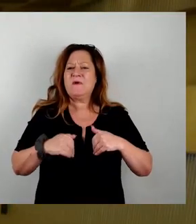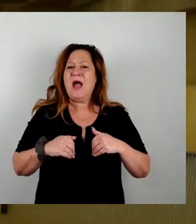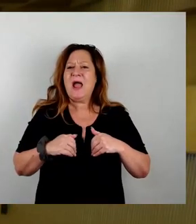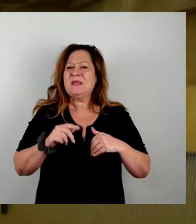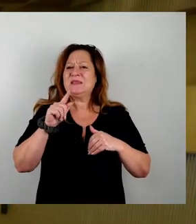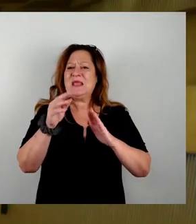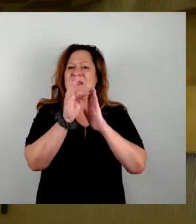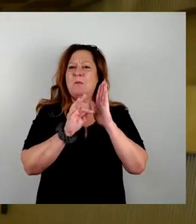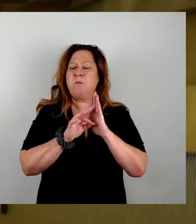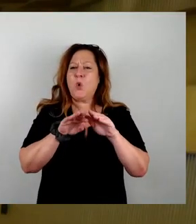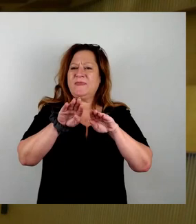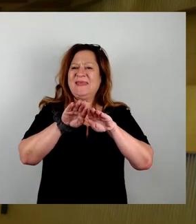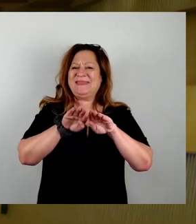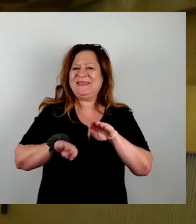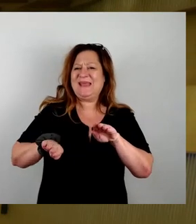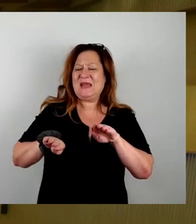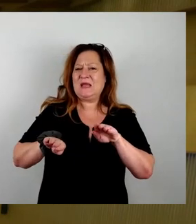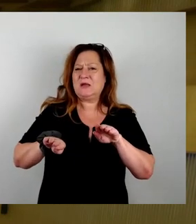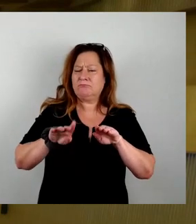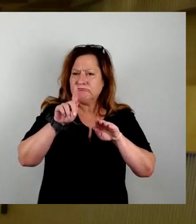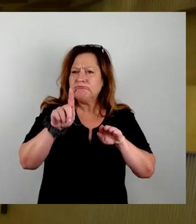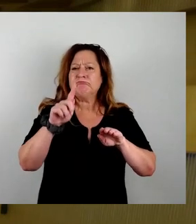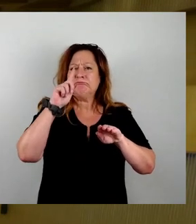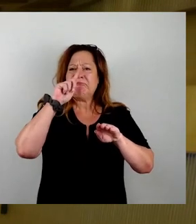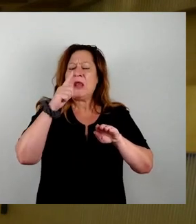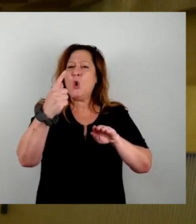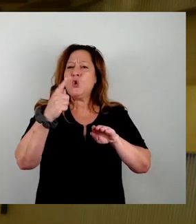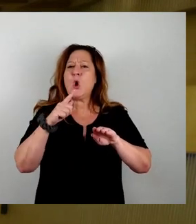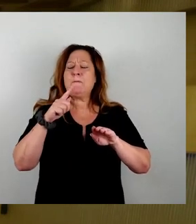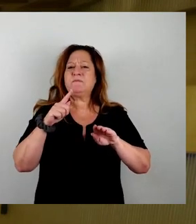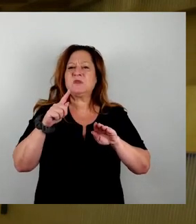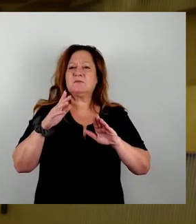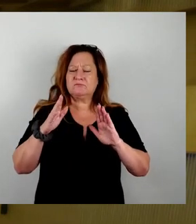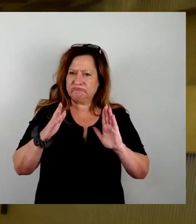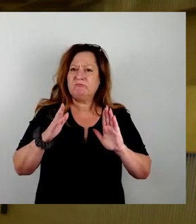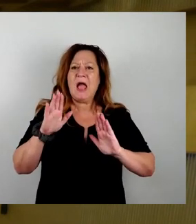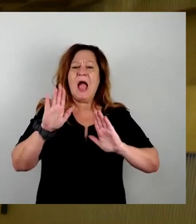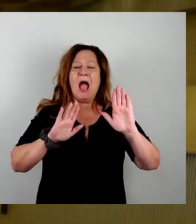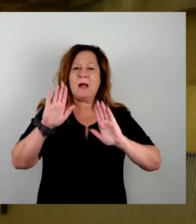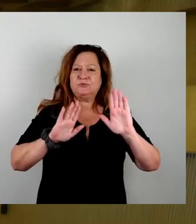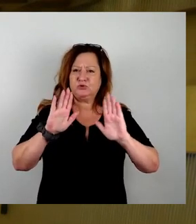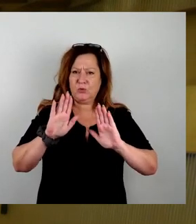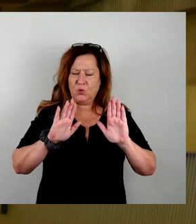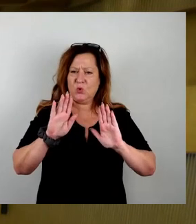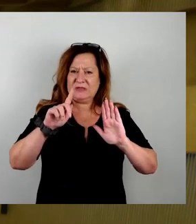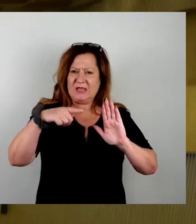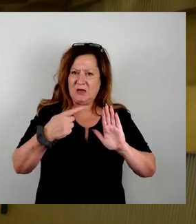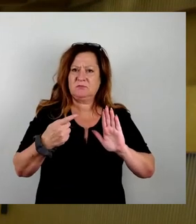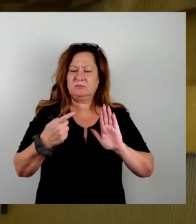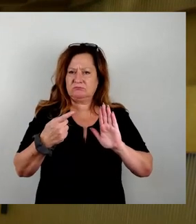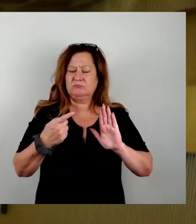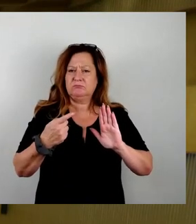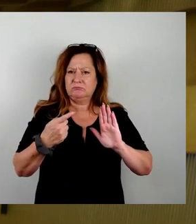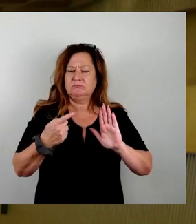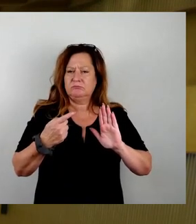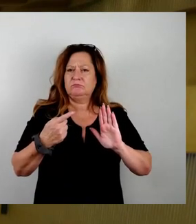das Abstimmungsverfahren angeht, dann auch vielleicht nach der Auszeit nochmal festlegen. Jetzt zunächst erstmal für die Verwaltung nochmal